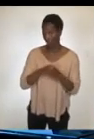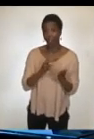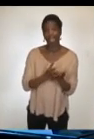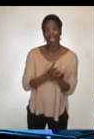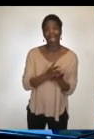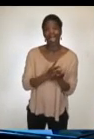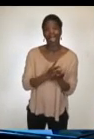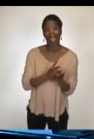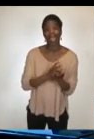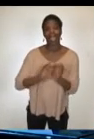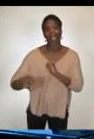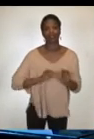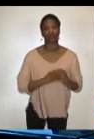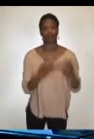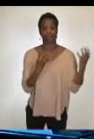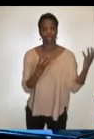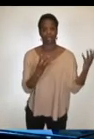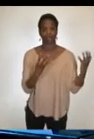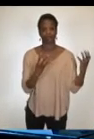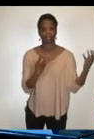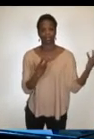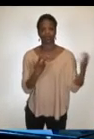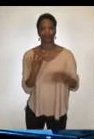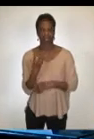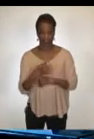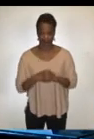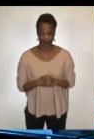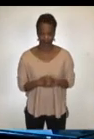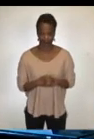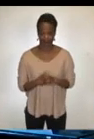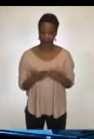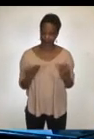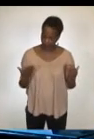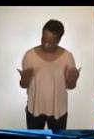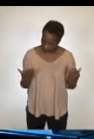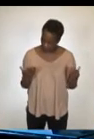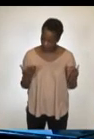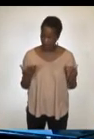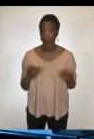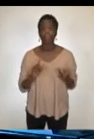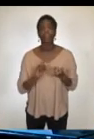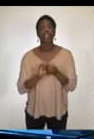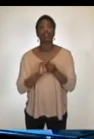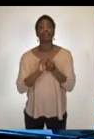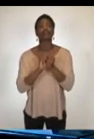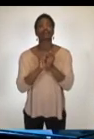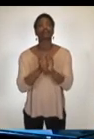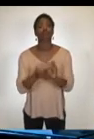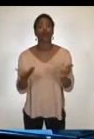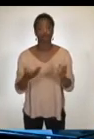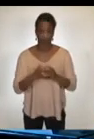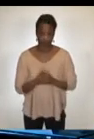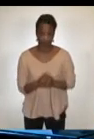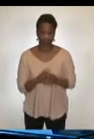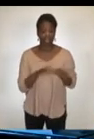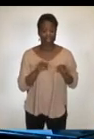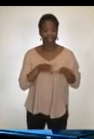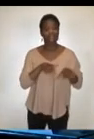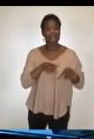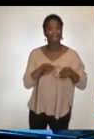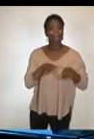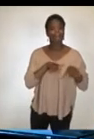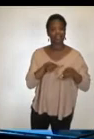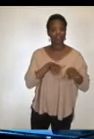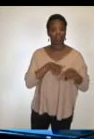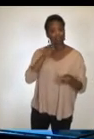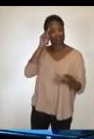en annexe. Alors, ce qui change profondément, effectivement, c'est la méthode déployée de